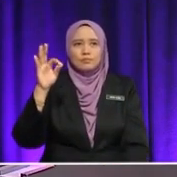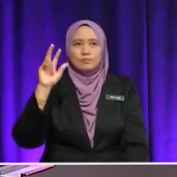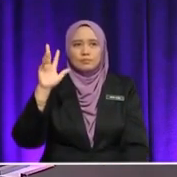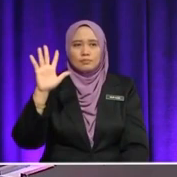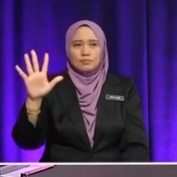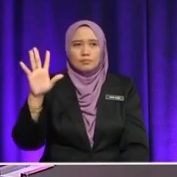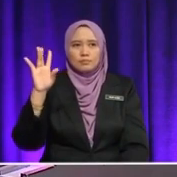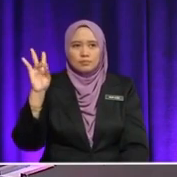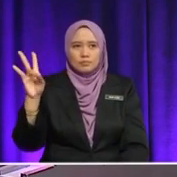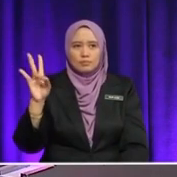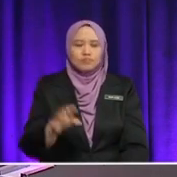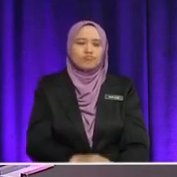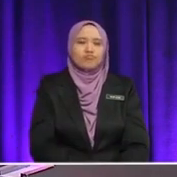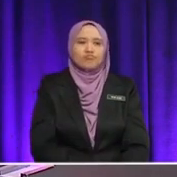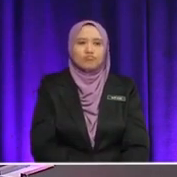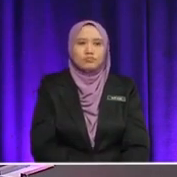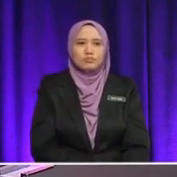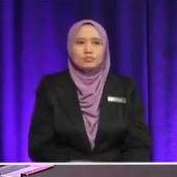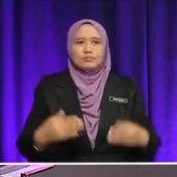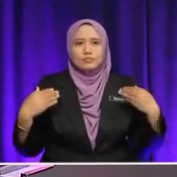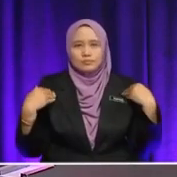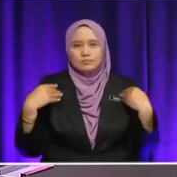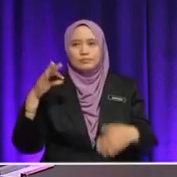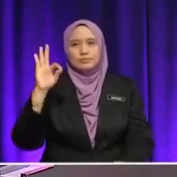kucing dan rapuh kawasan